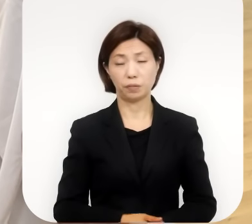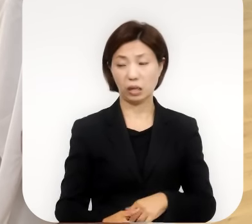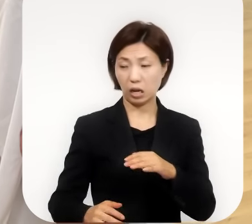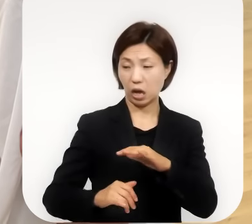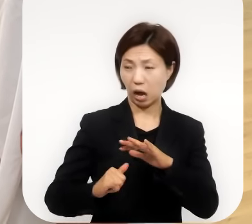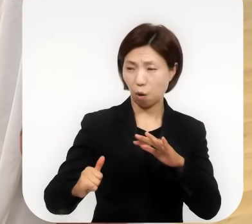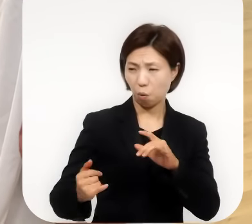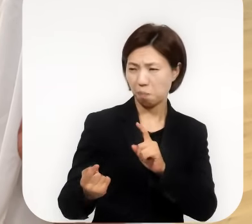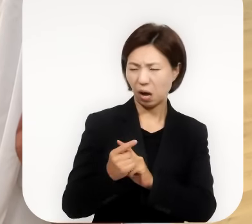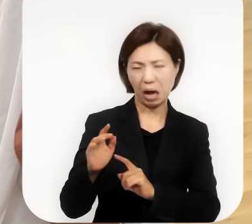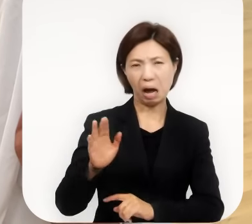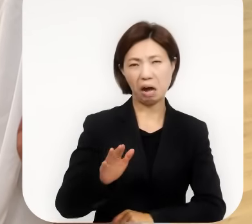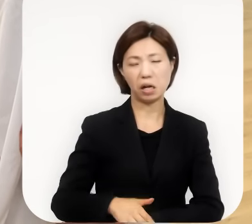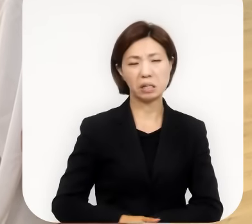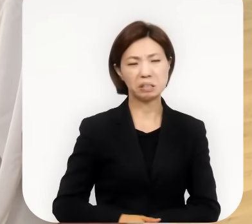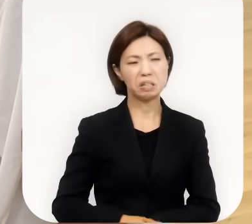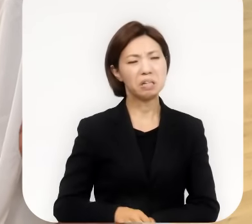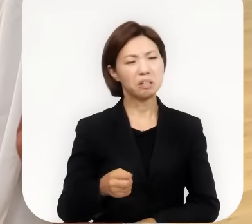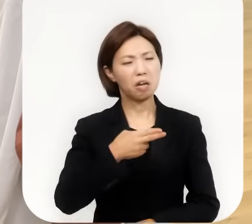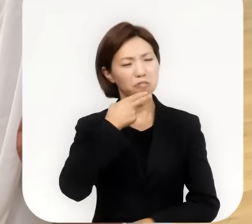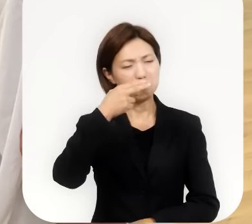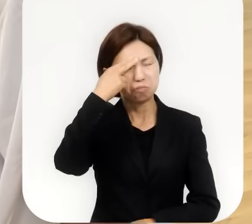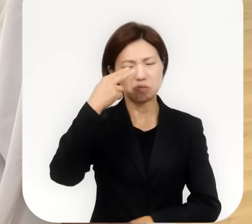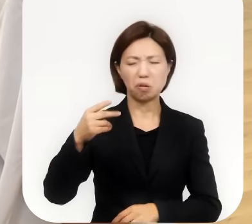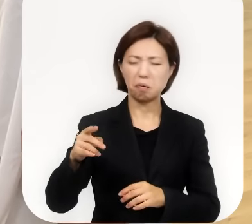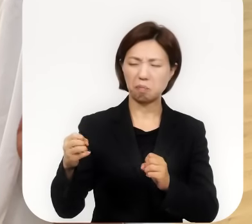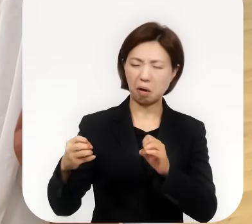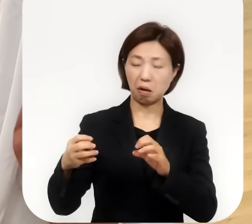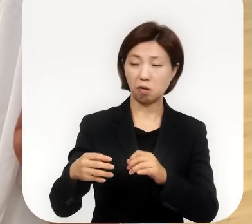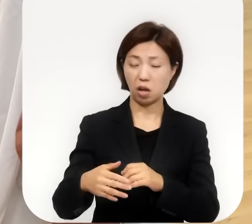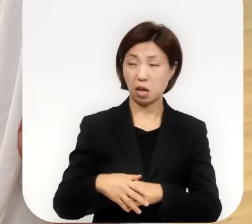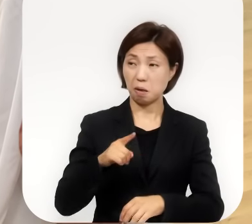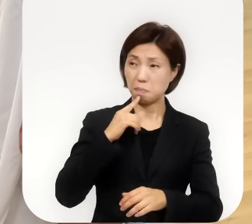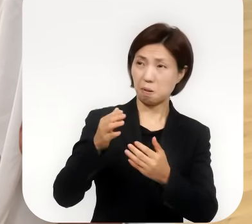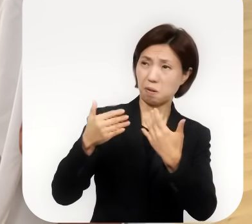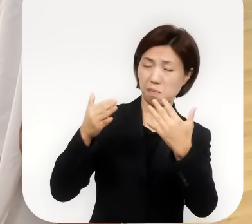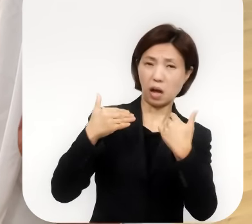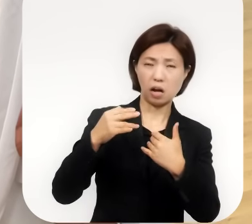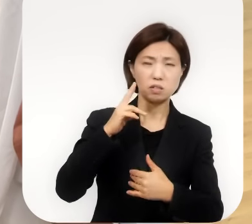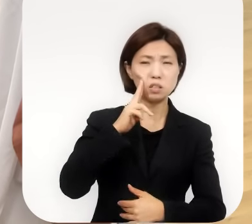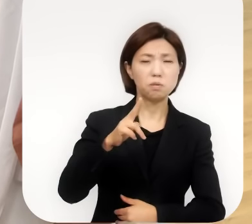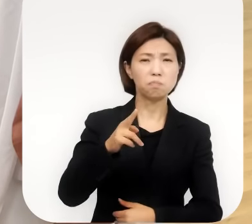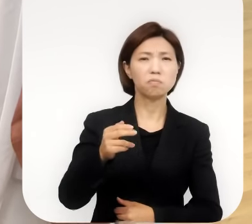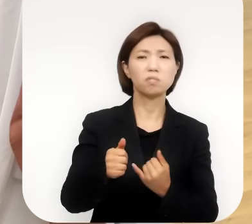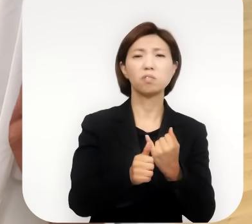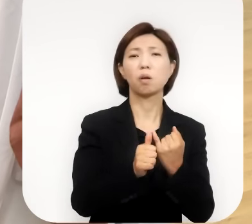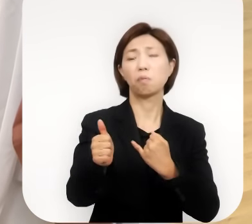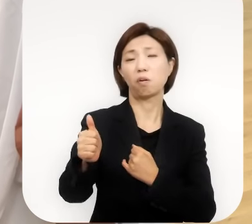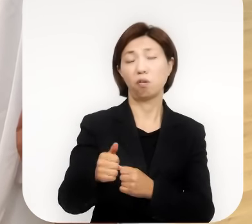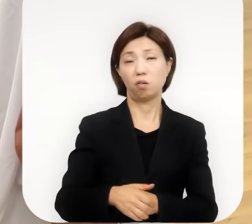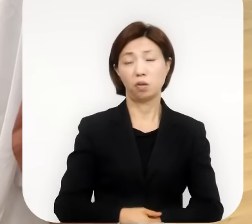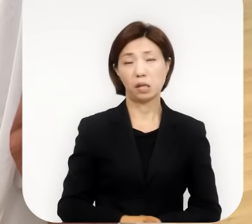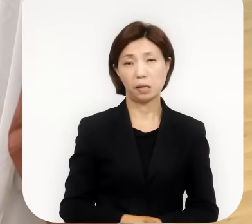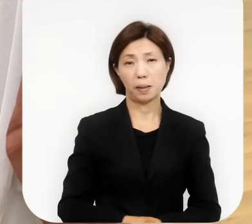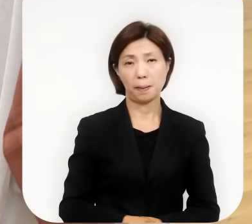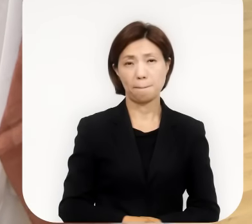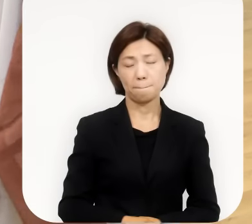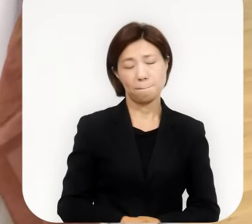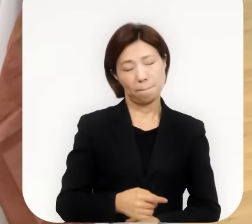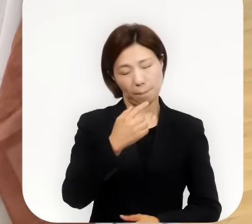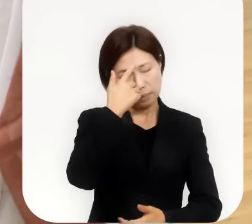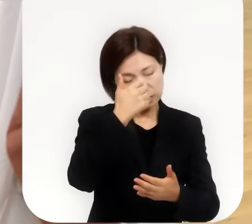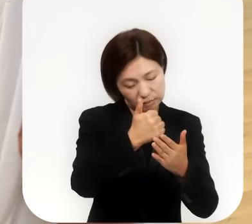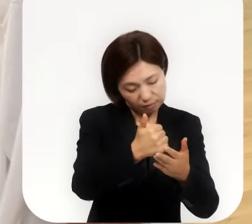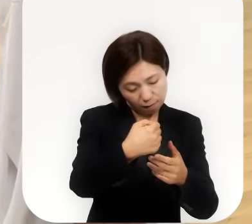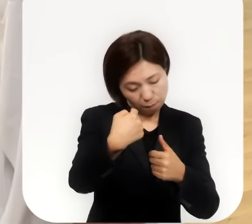가족보다 다른 사람들과 술자리 좋아하고 입에 담기도 어려운 폭음과 역서를 아이들이나 저에게 아무렇지도 않겠습니다